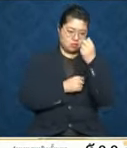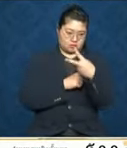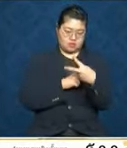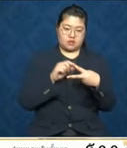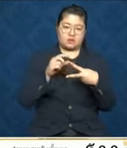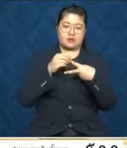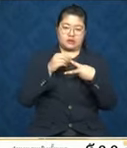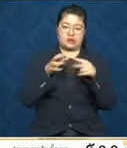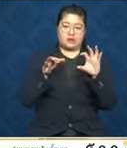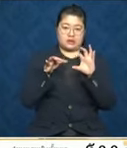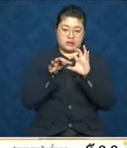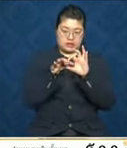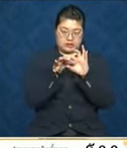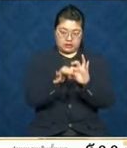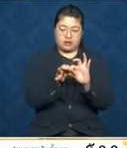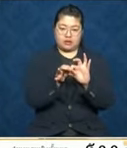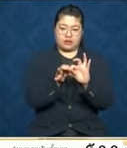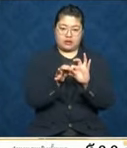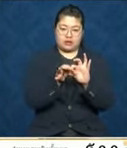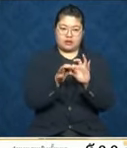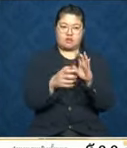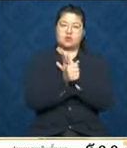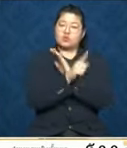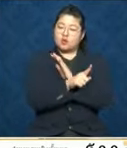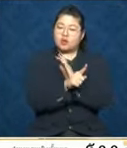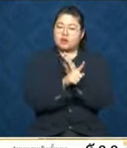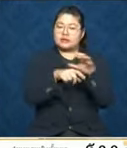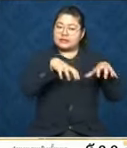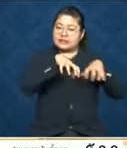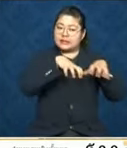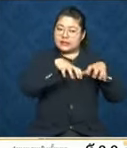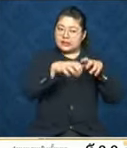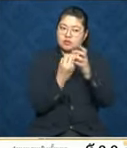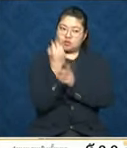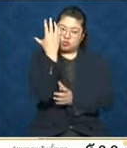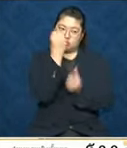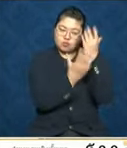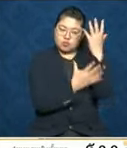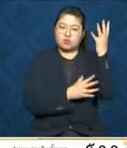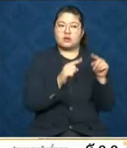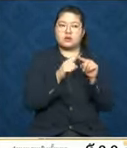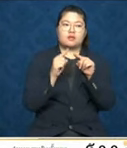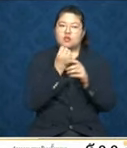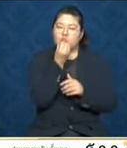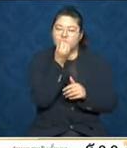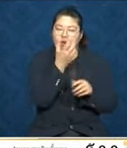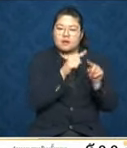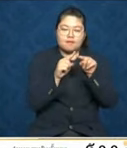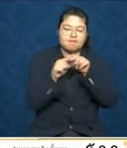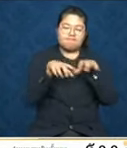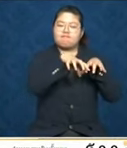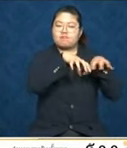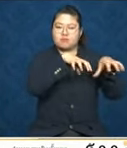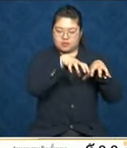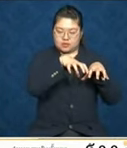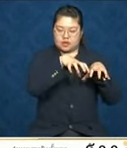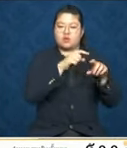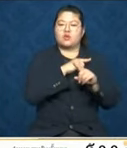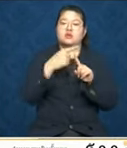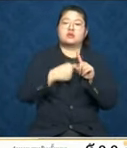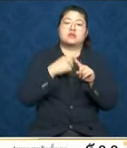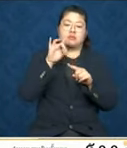แรกงานมหกรรมพืชสวนโลกที่จังหวัดอุดรธานีซึ่งผมมีโอกาสได้ปรึกษาหารือท่านประธานณห้องสุริยันแห่งนี้เมื่อวันที่30สิงหาค